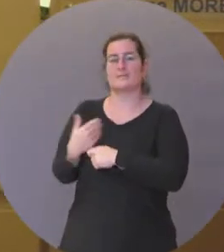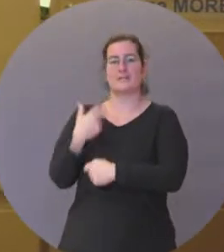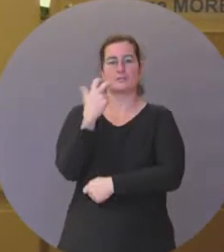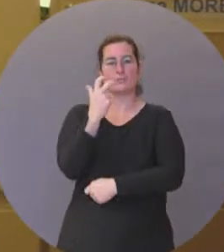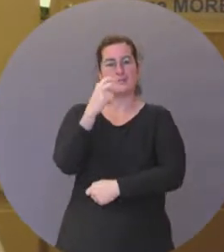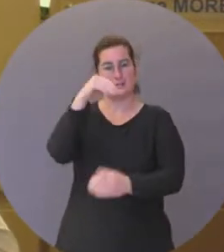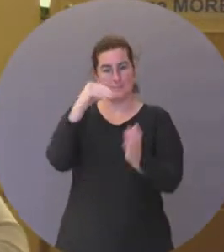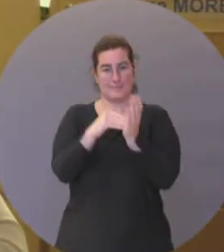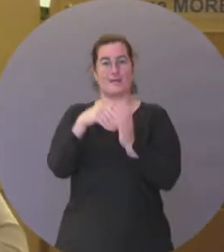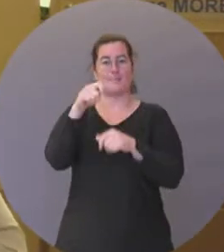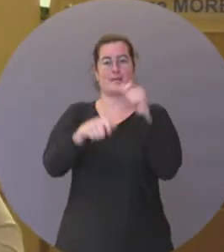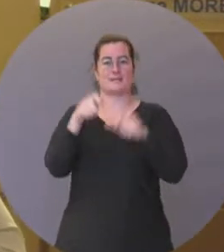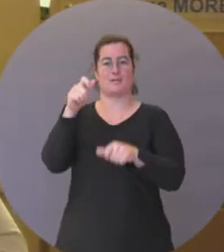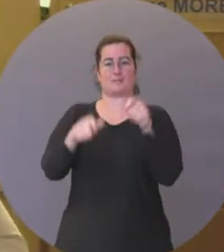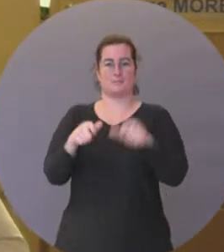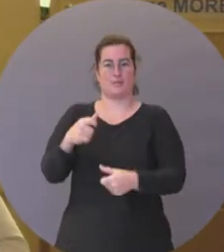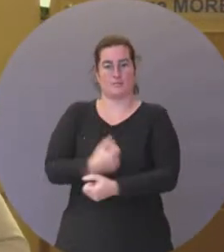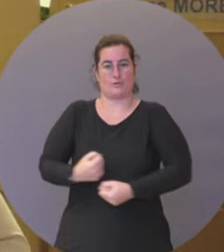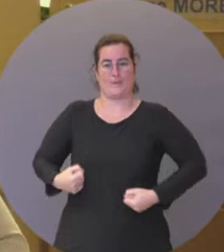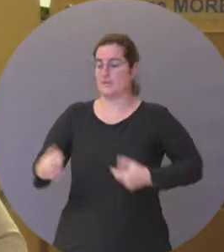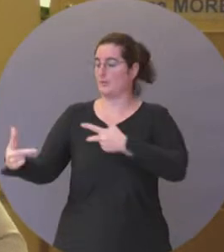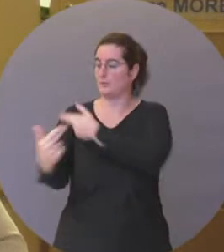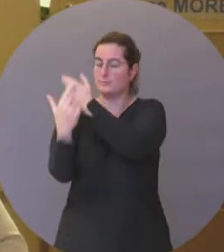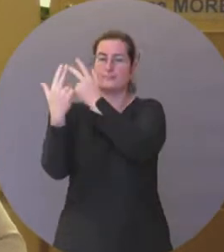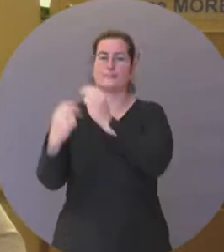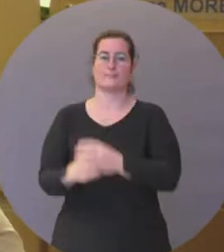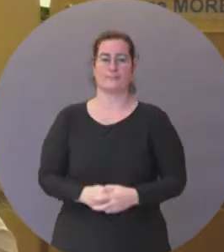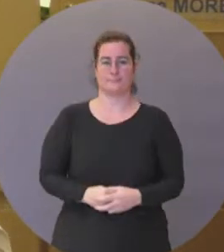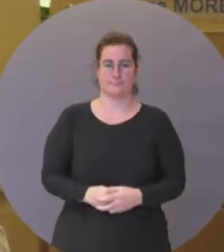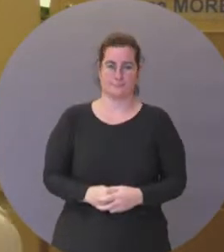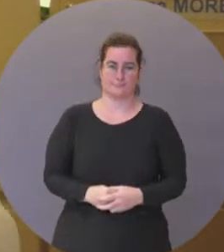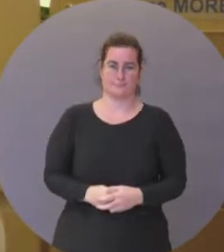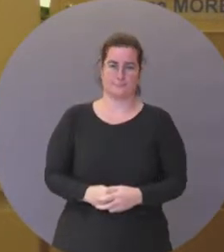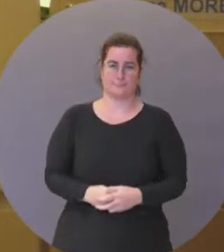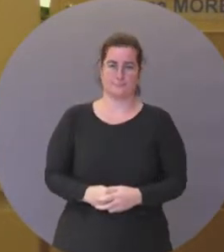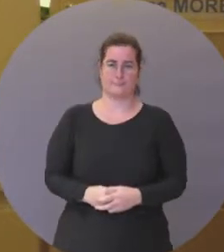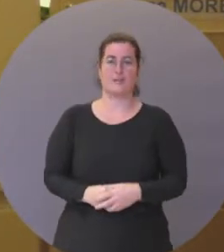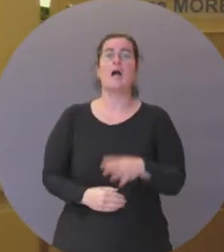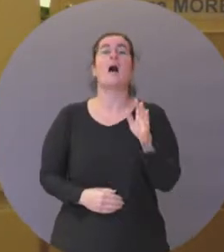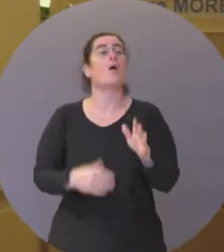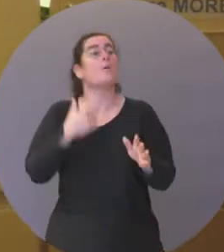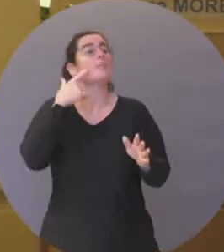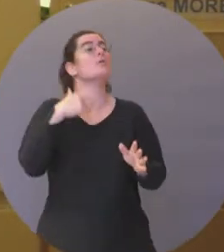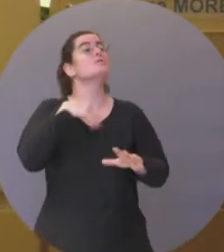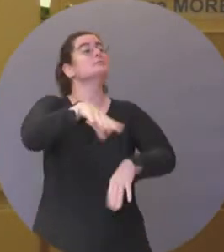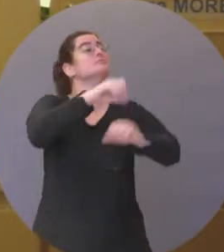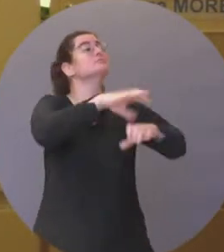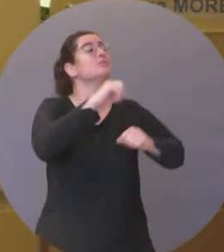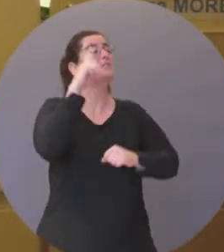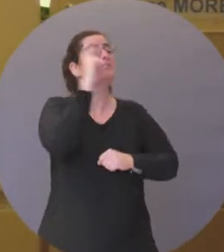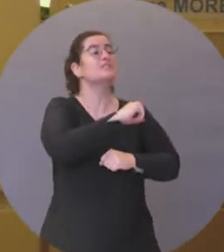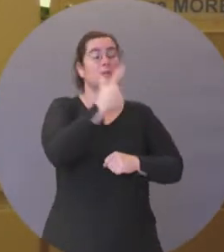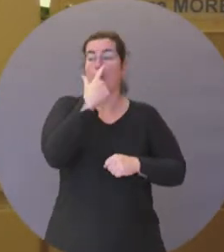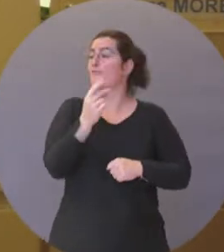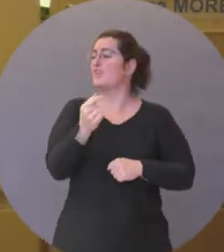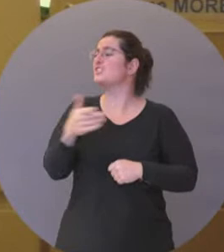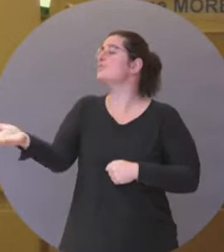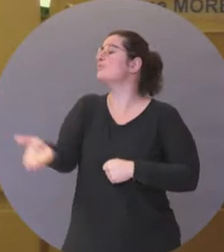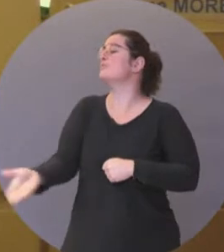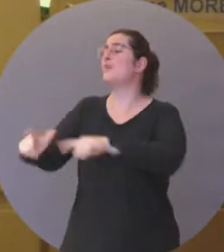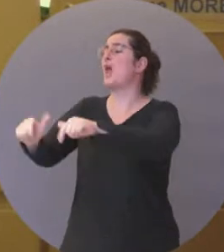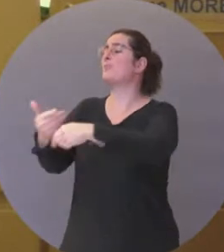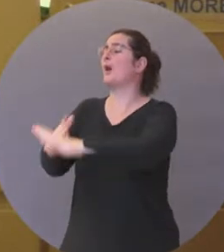d'emploi au prétexte que cela règlerait les difficultés de recrutement dans certains secteurs bah voyons